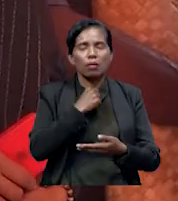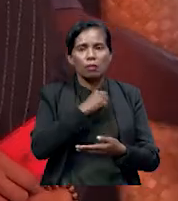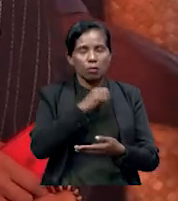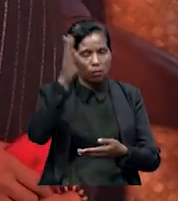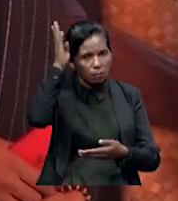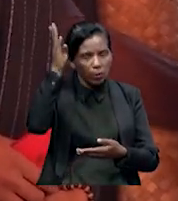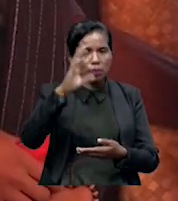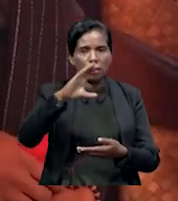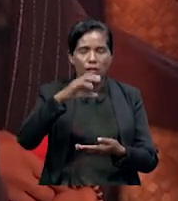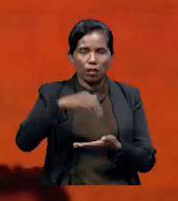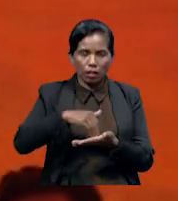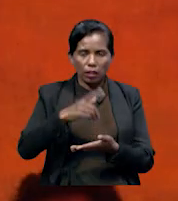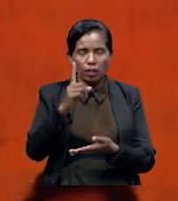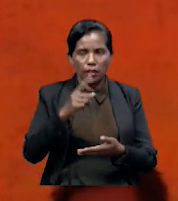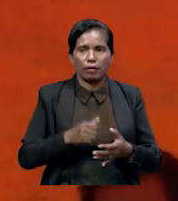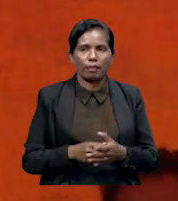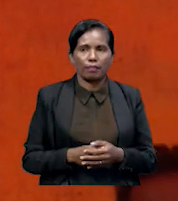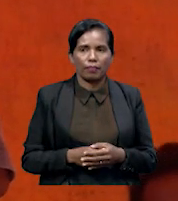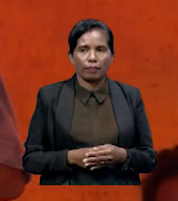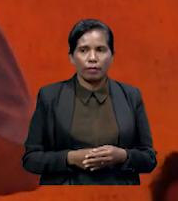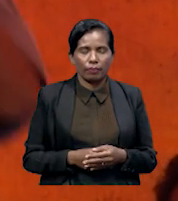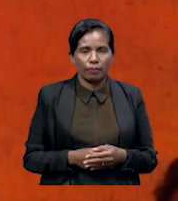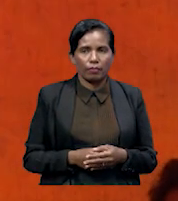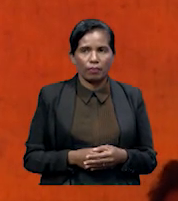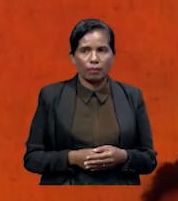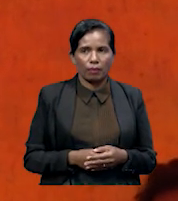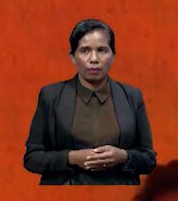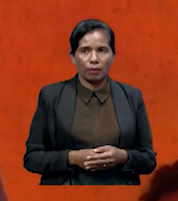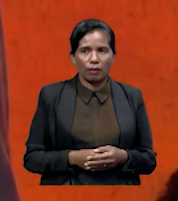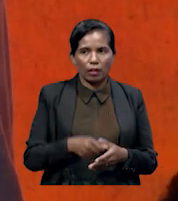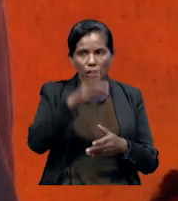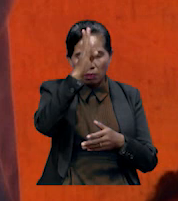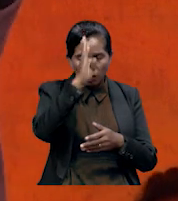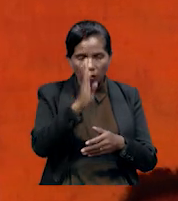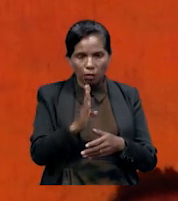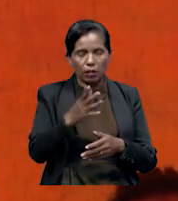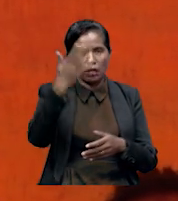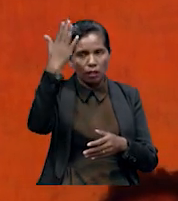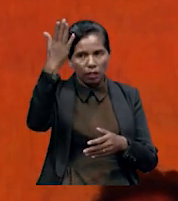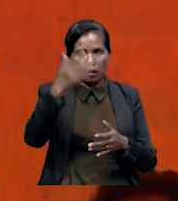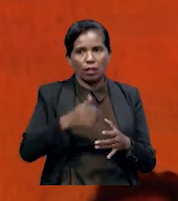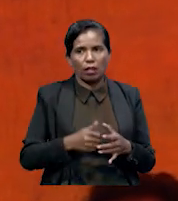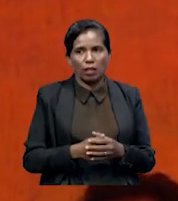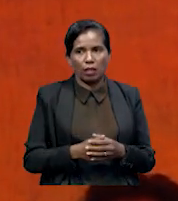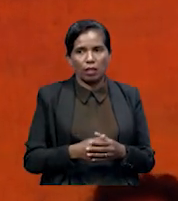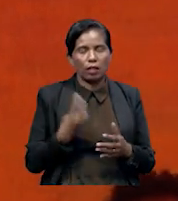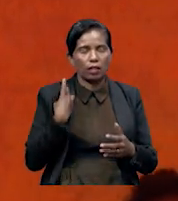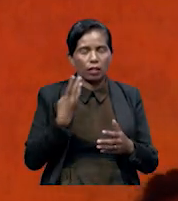vai ver e fun lá na rasik mas roma que ele tem as vá mas